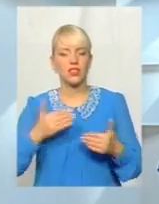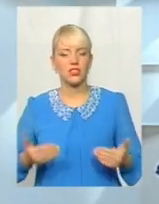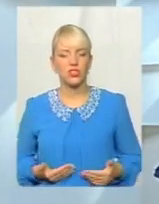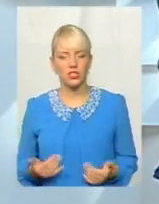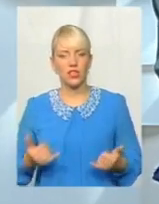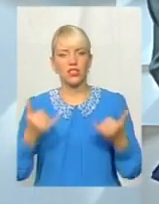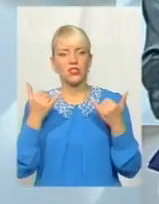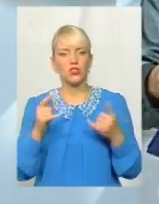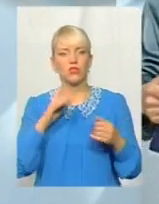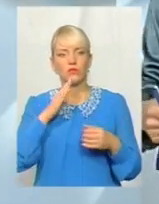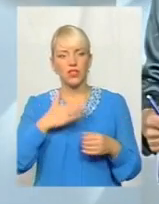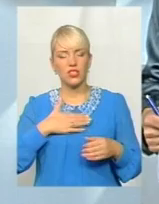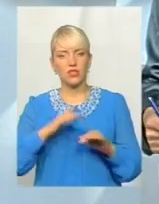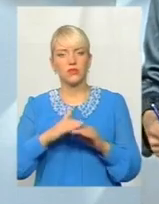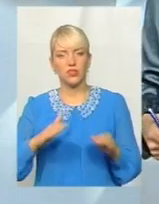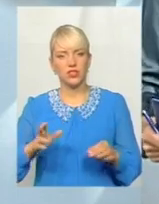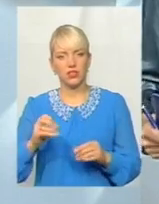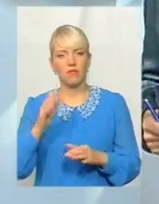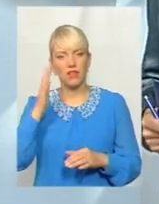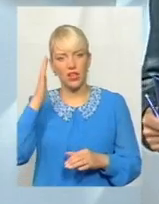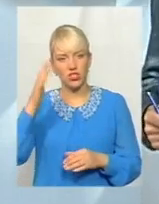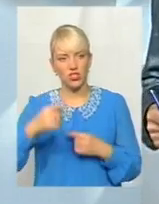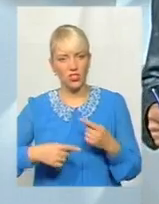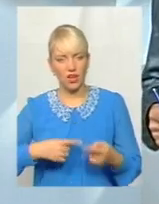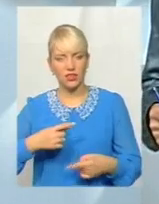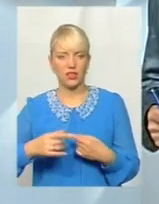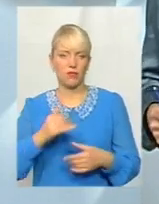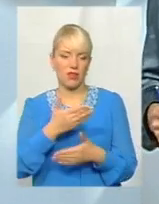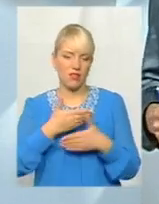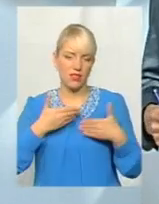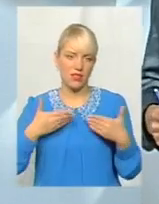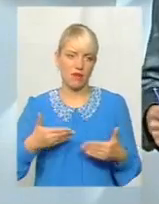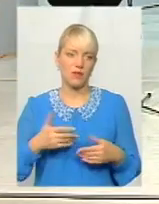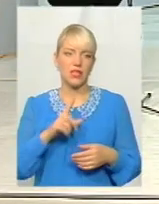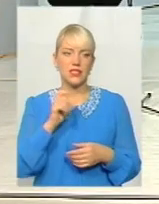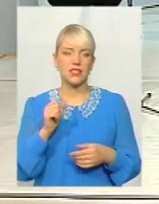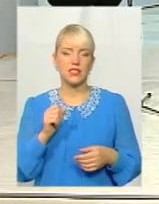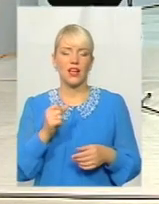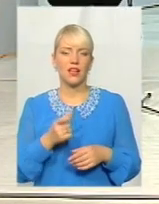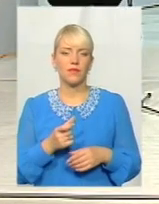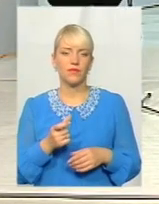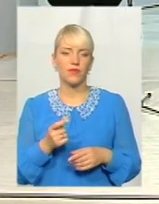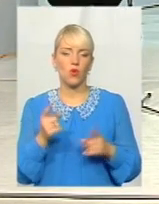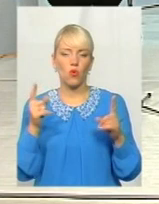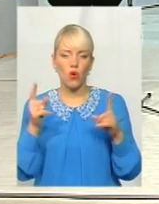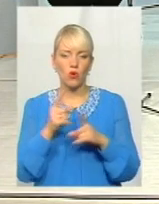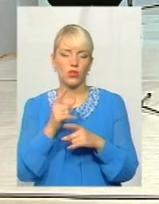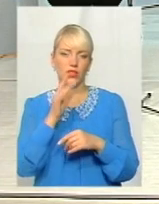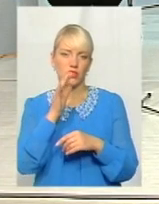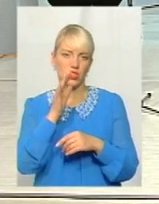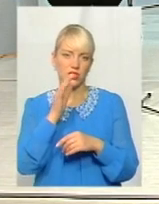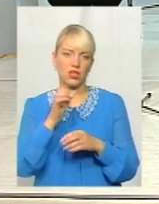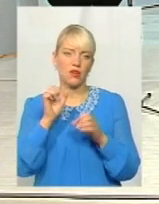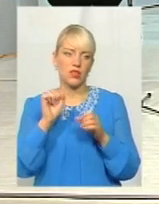дітям, нашим нащадкам, та і нам, зрештою, за досить невеликий, короткий проміжок